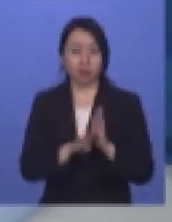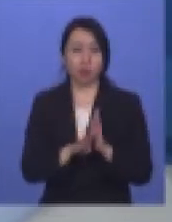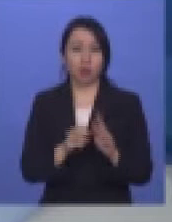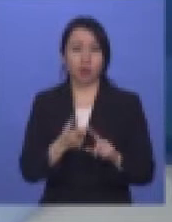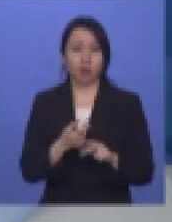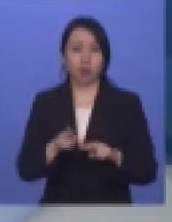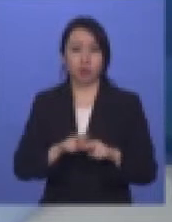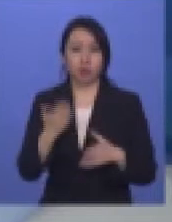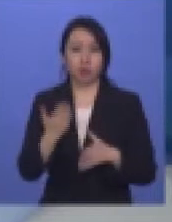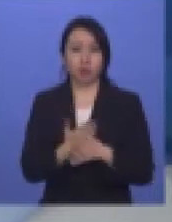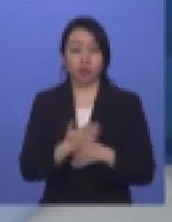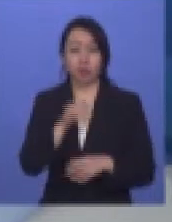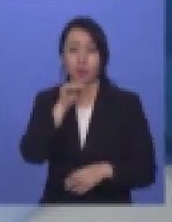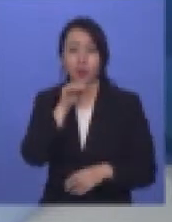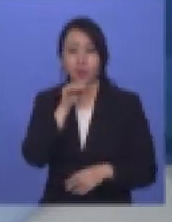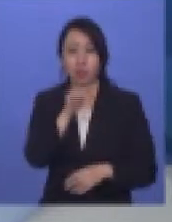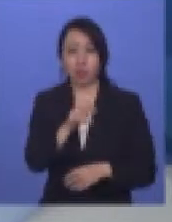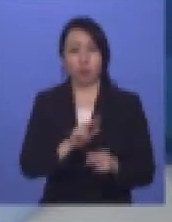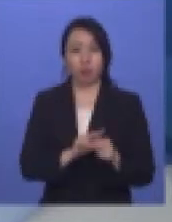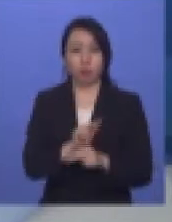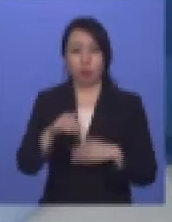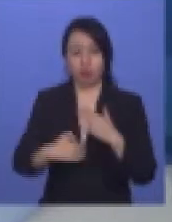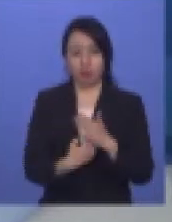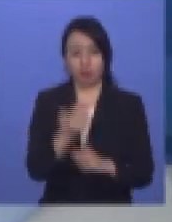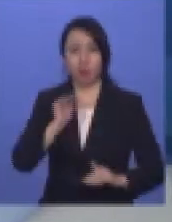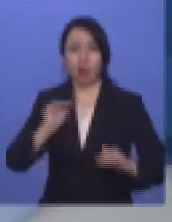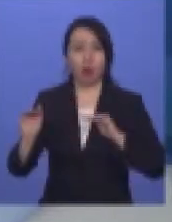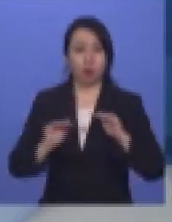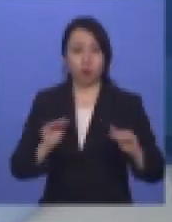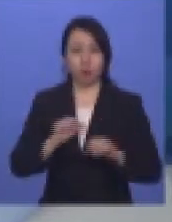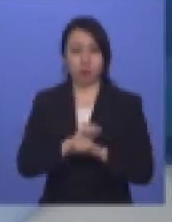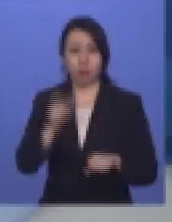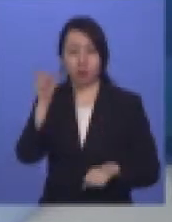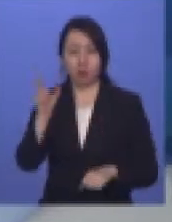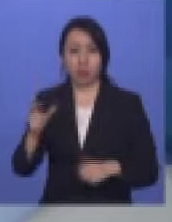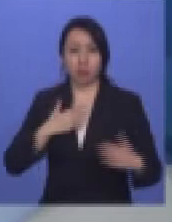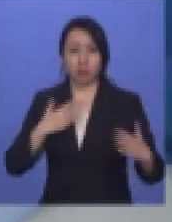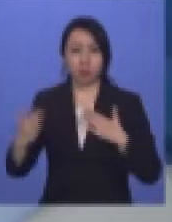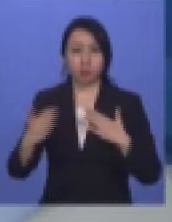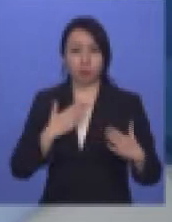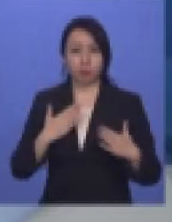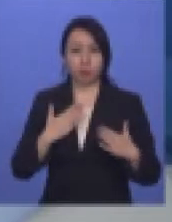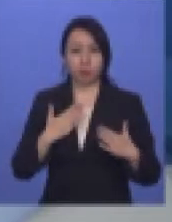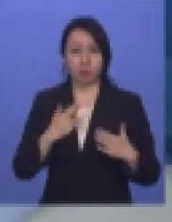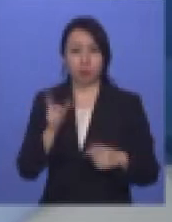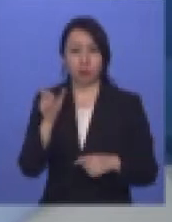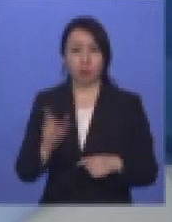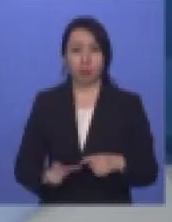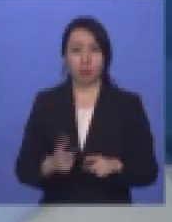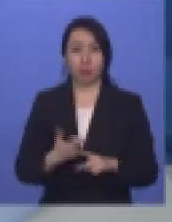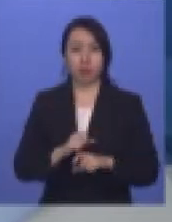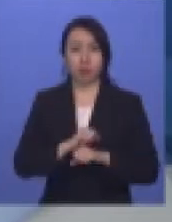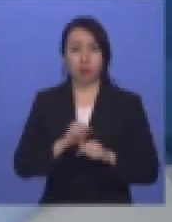миссию. Этому способствует наличие профессионального подхода, новейшего оборудования, смелости и человеческого отношения